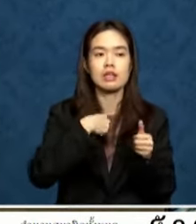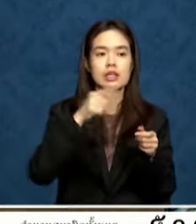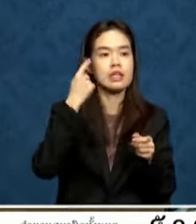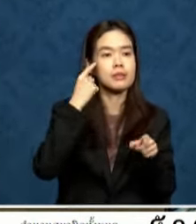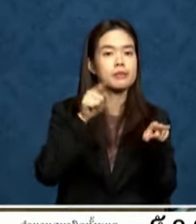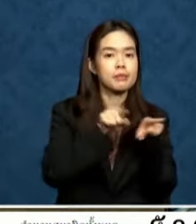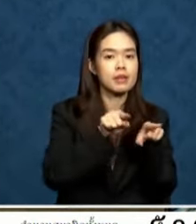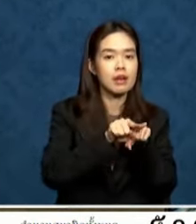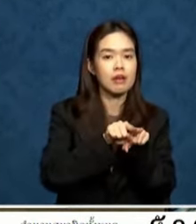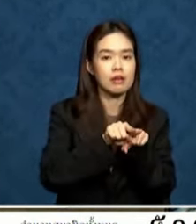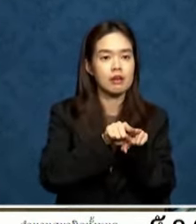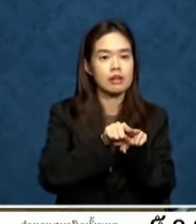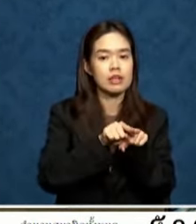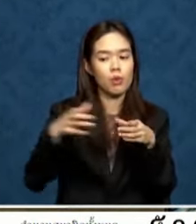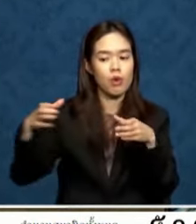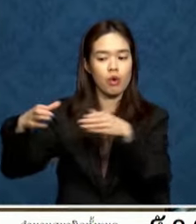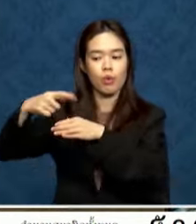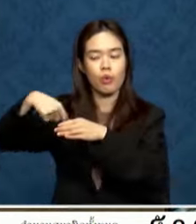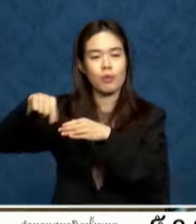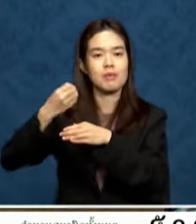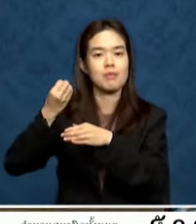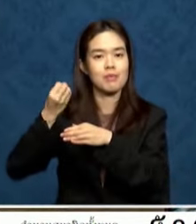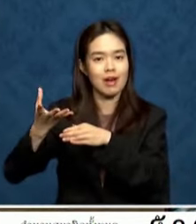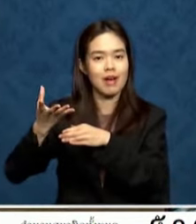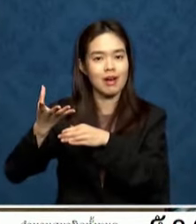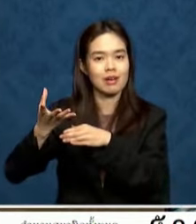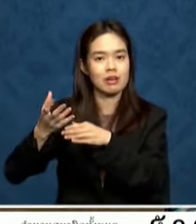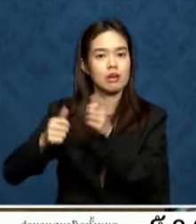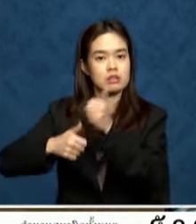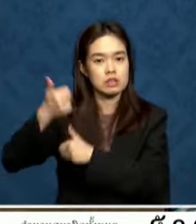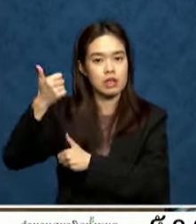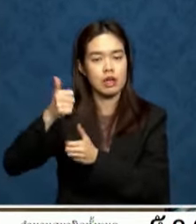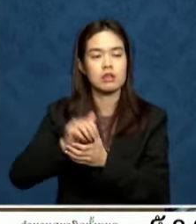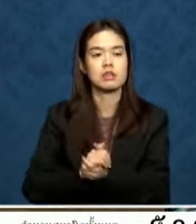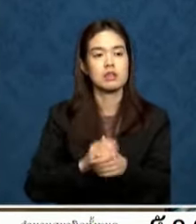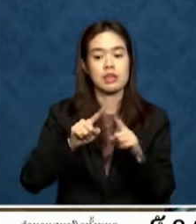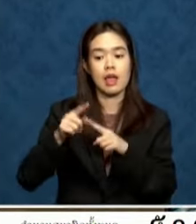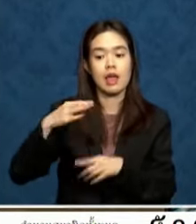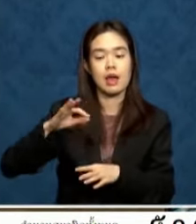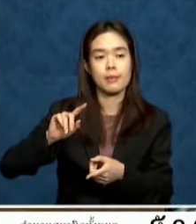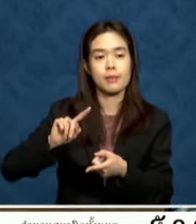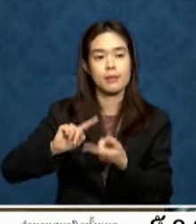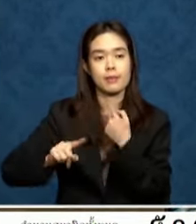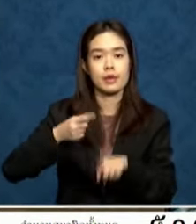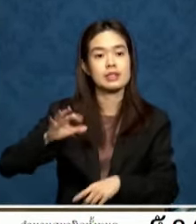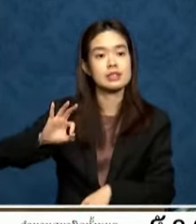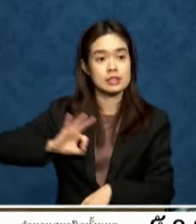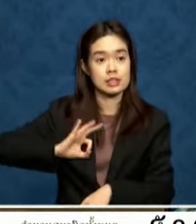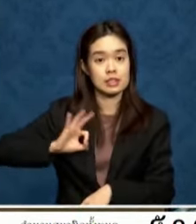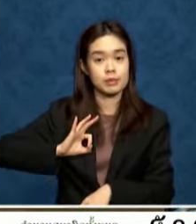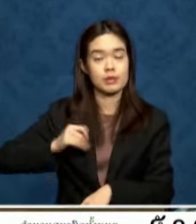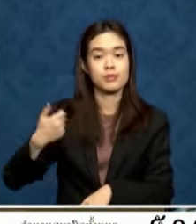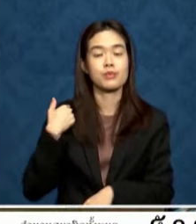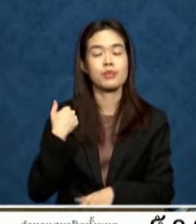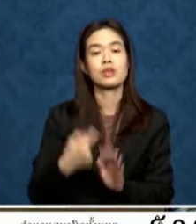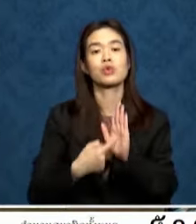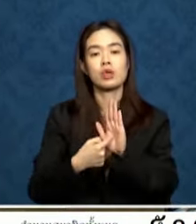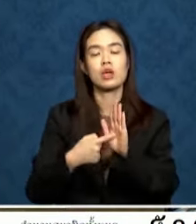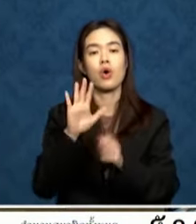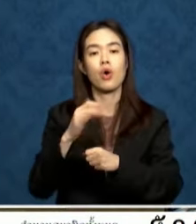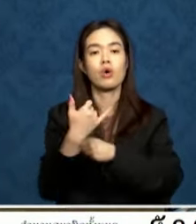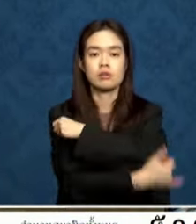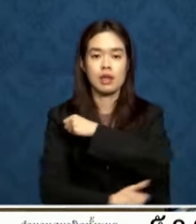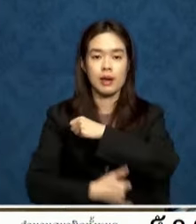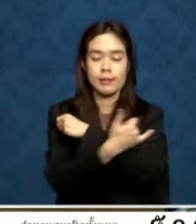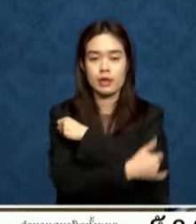ชอบท่านสมาชิกหลายท่านได้ให้เหตุผลได้ยกตัวอย่างกรณีในต่างประเทศให้เห็น